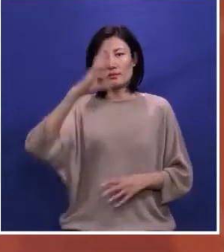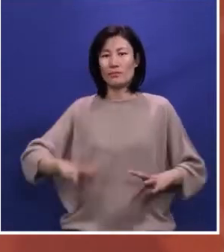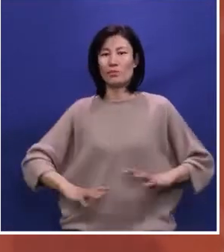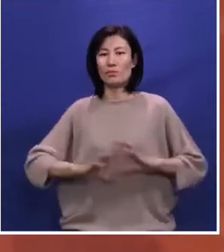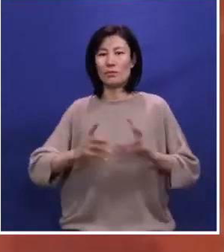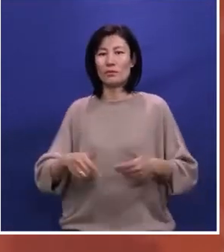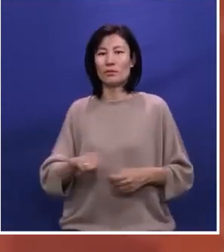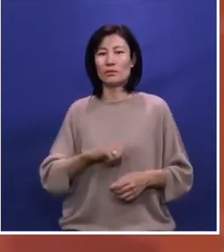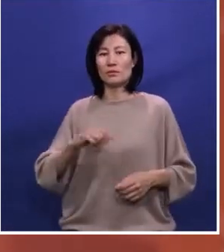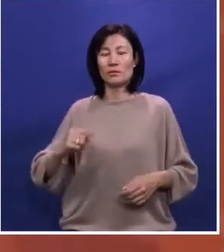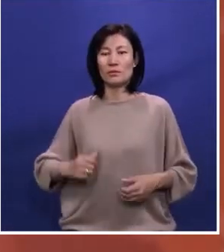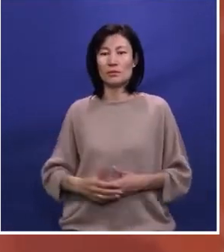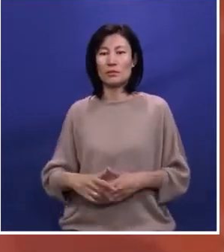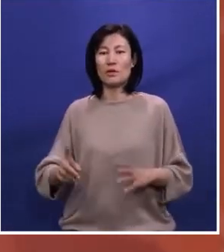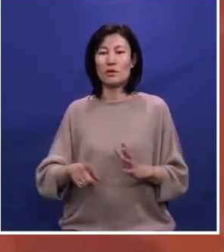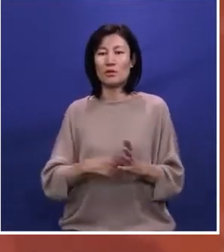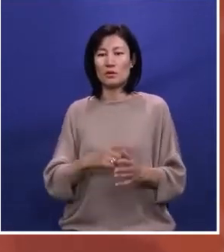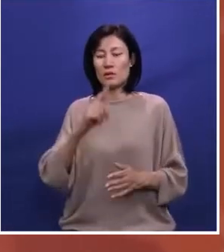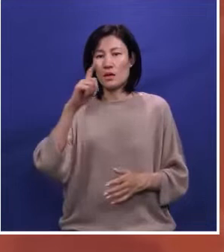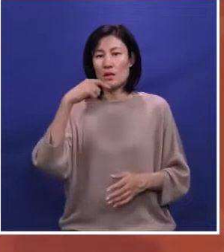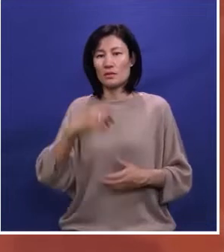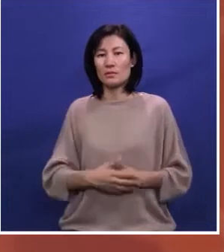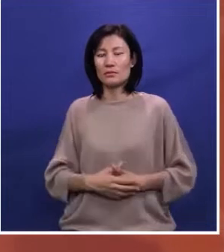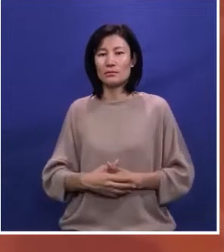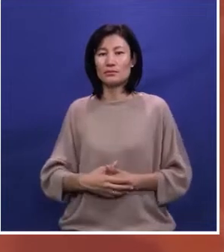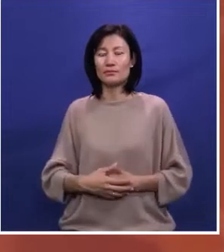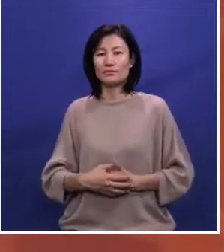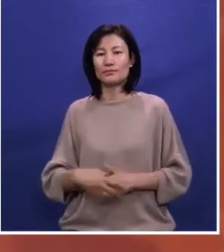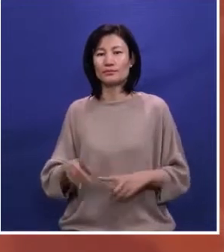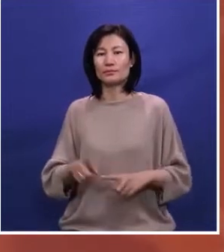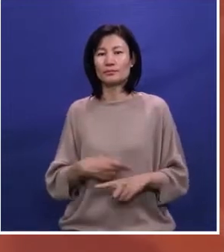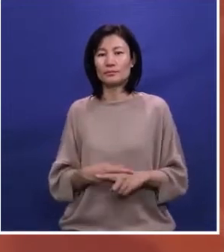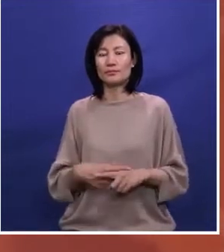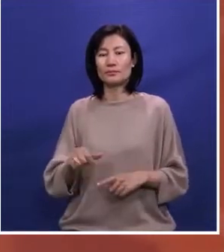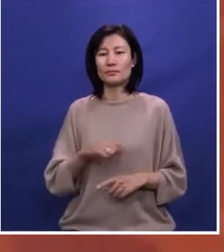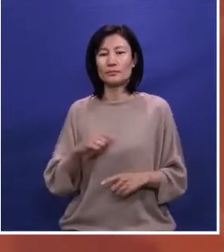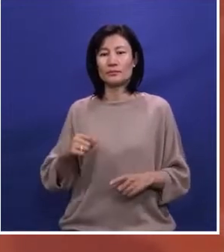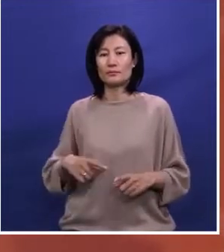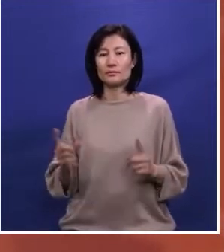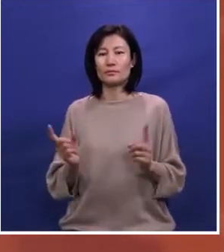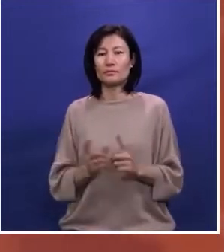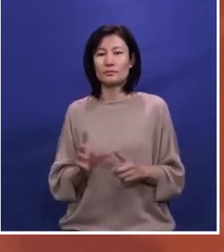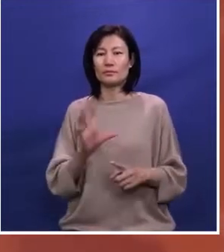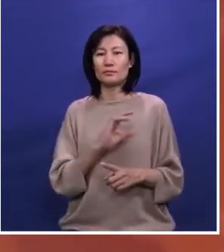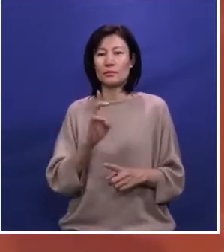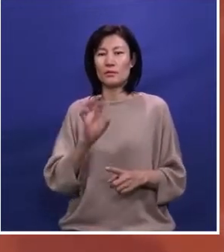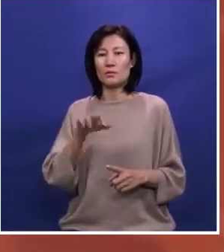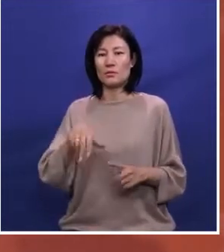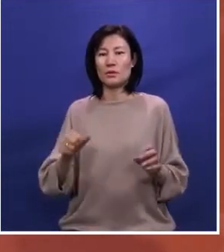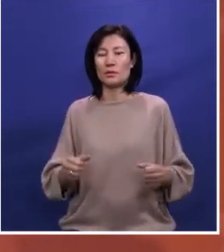енді өзінің методикасын ұсынып қала іске асырамыз деп сол депутаттардың өз үлесі болады.